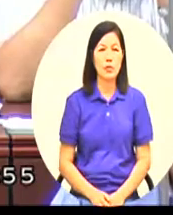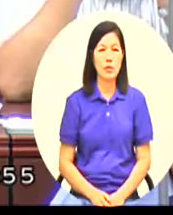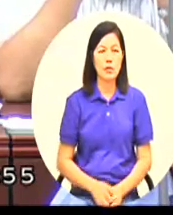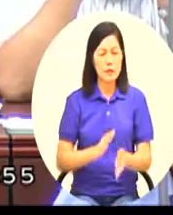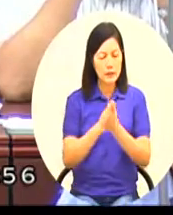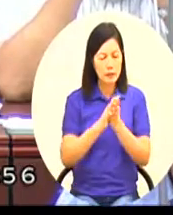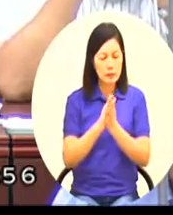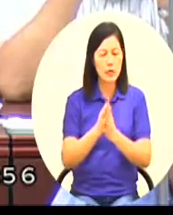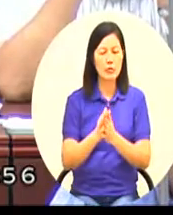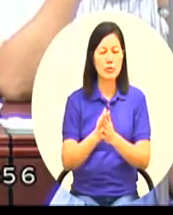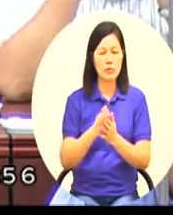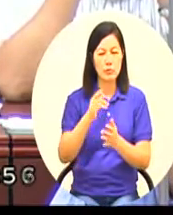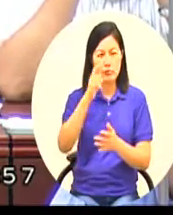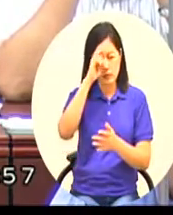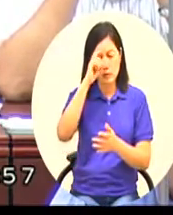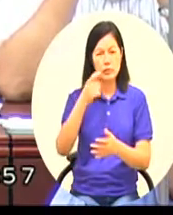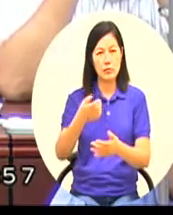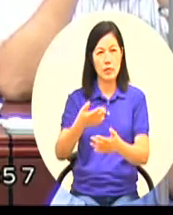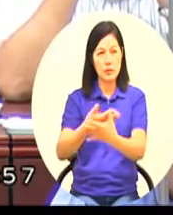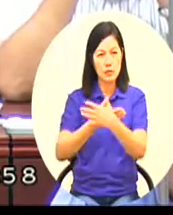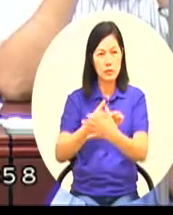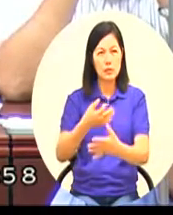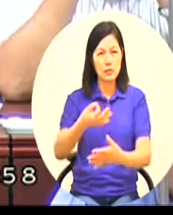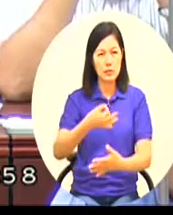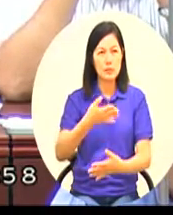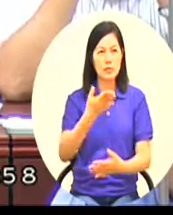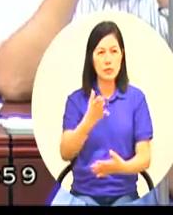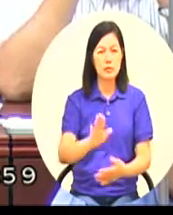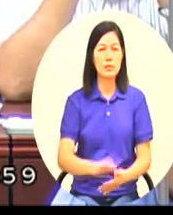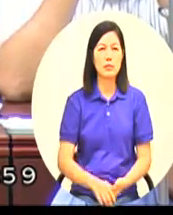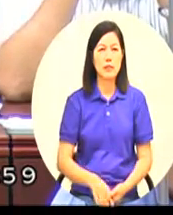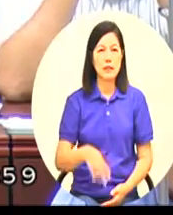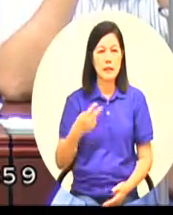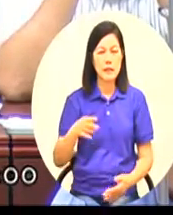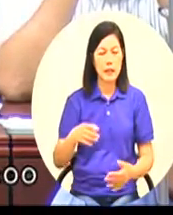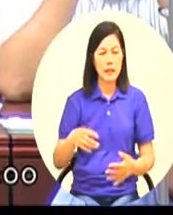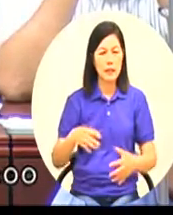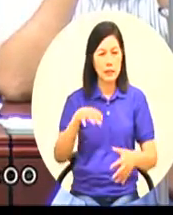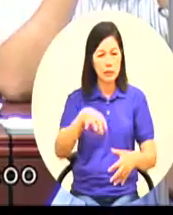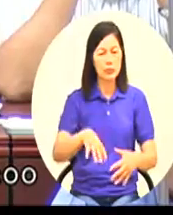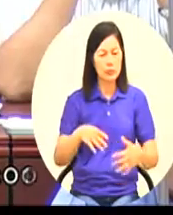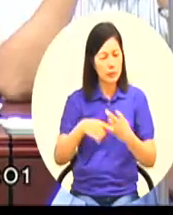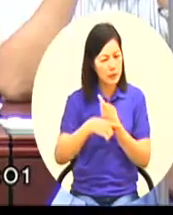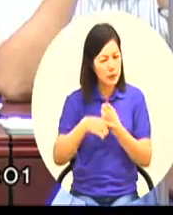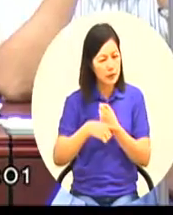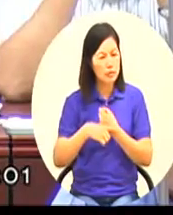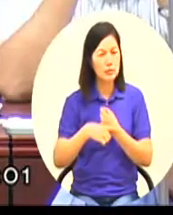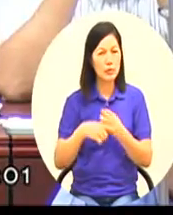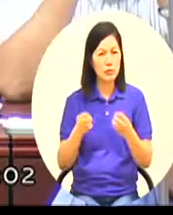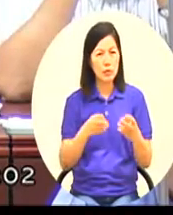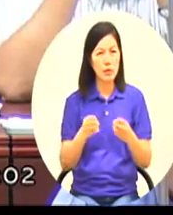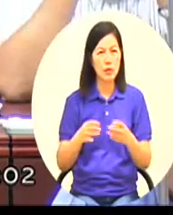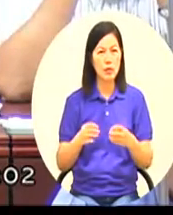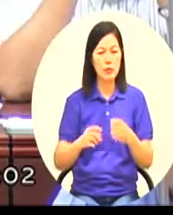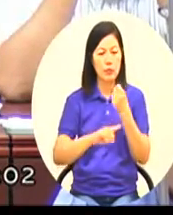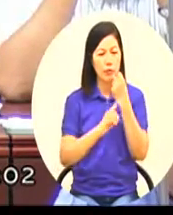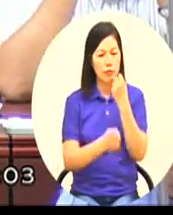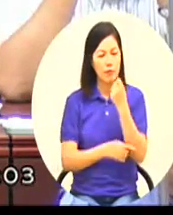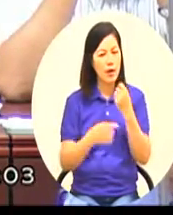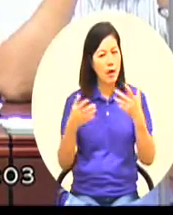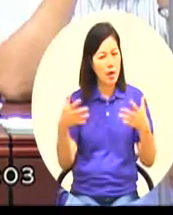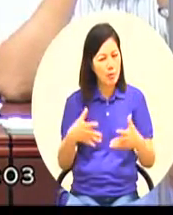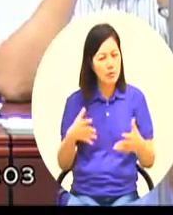啦哈。那局里有做一个相关的研究跟讨论，对于法令上有没有什么问题